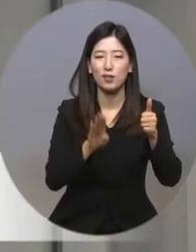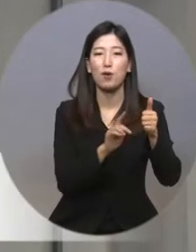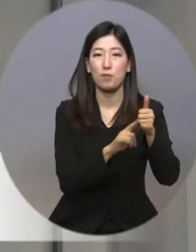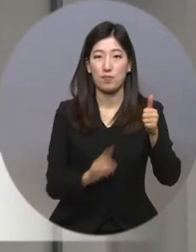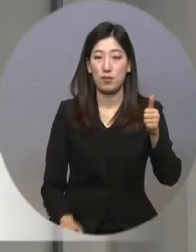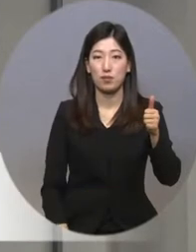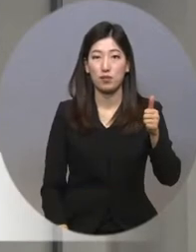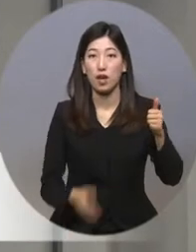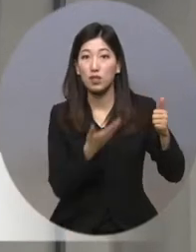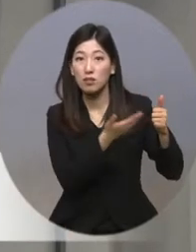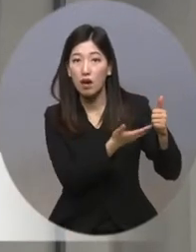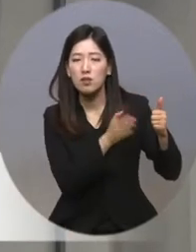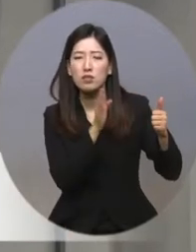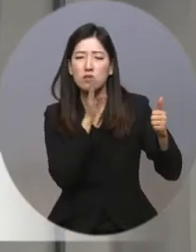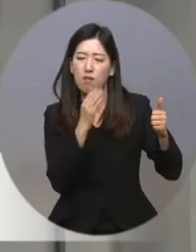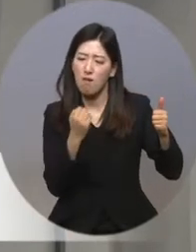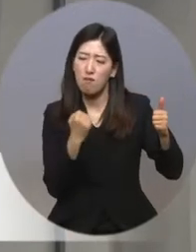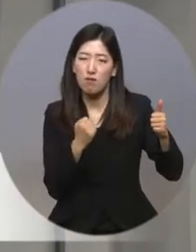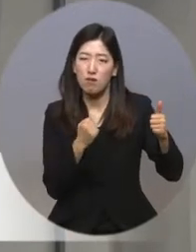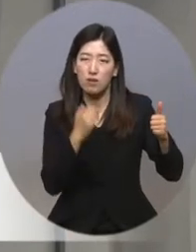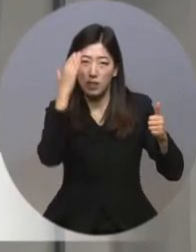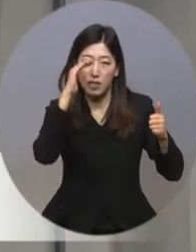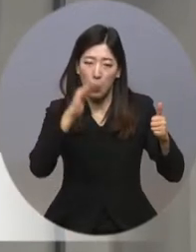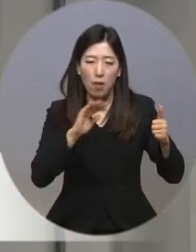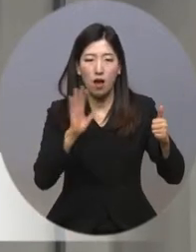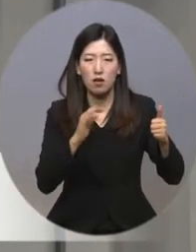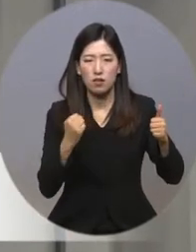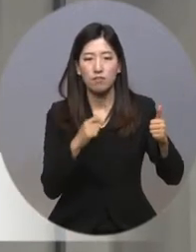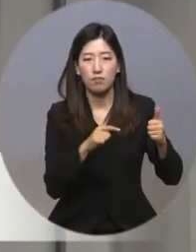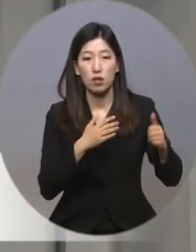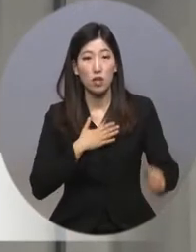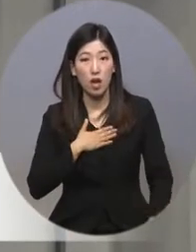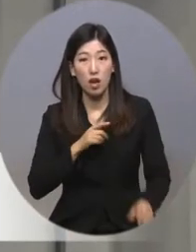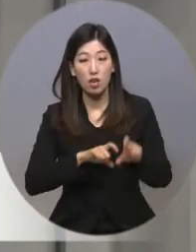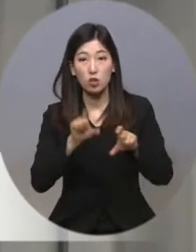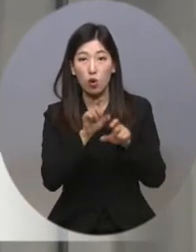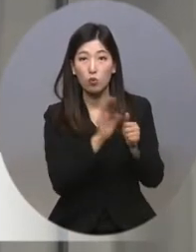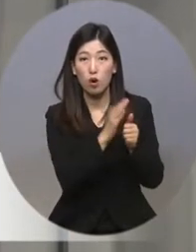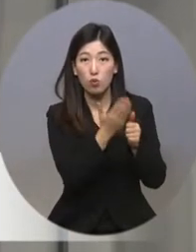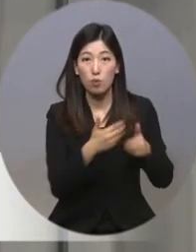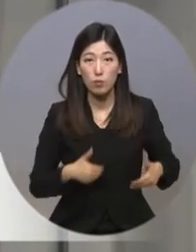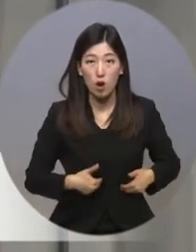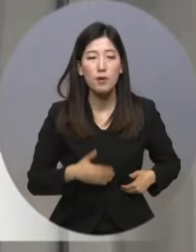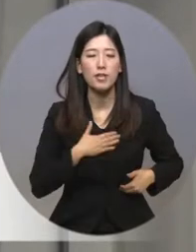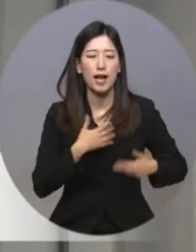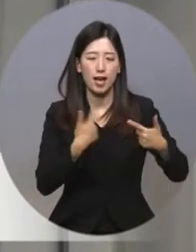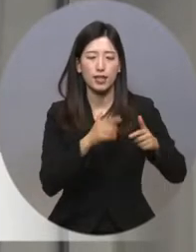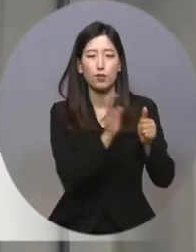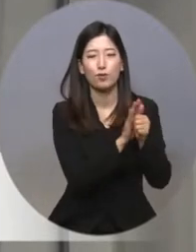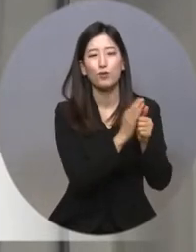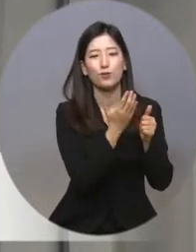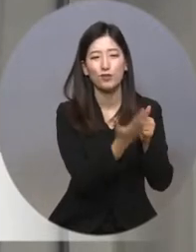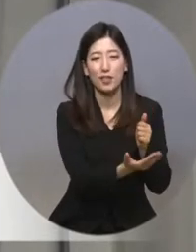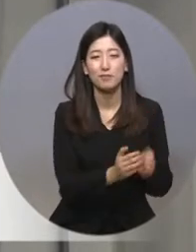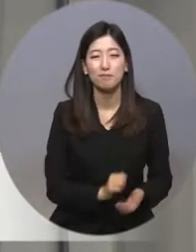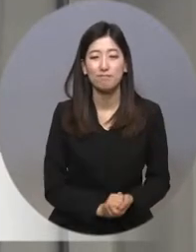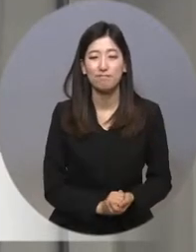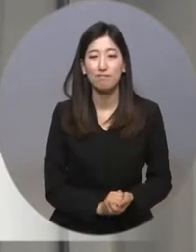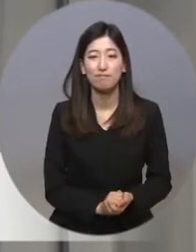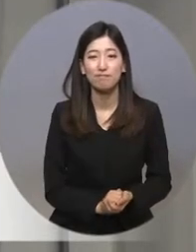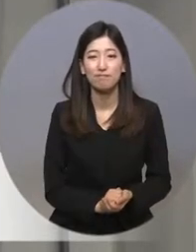작은 도인이십니다. 제가 힘을 보탤 수 있는 부분에서 보태려고 노력을 하고 있습니다. 어려운 분들은 여러분들한테 희망을